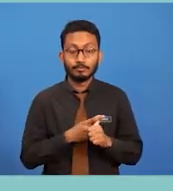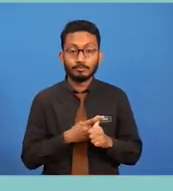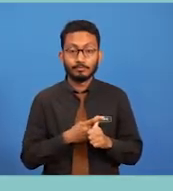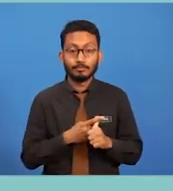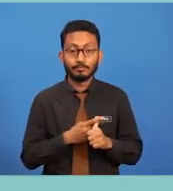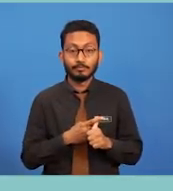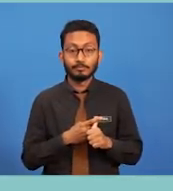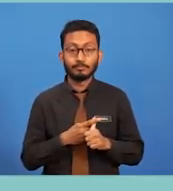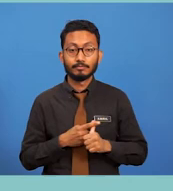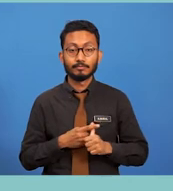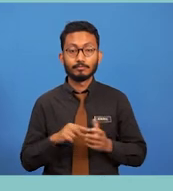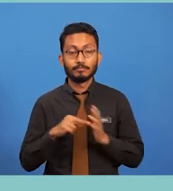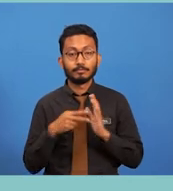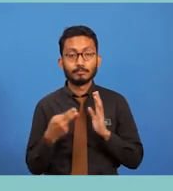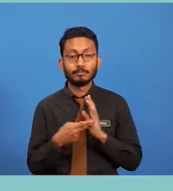pertama,